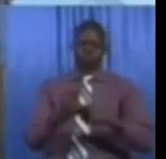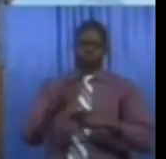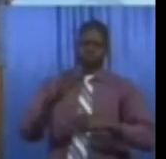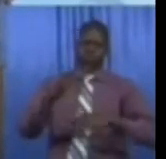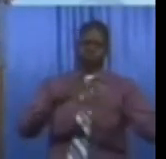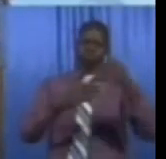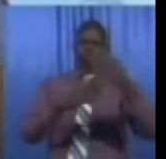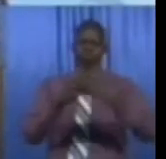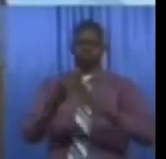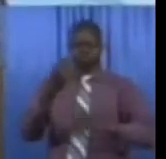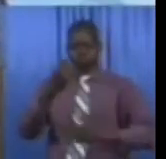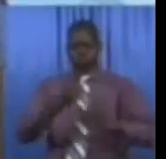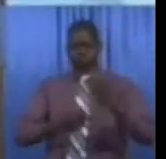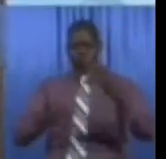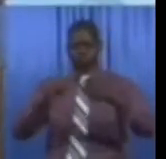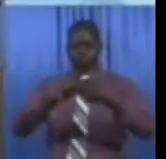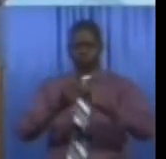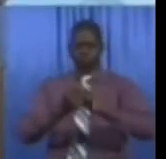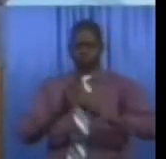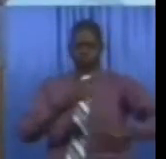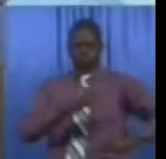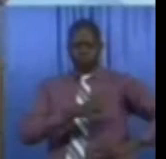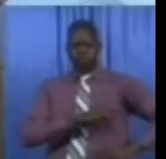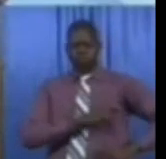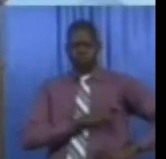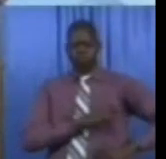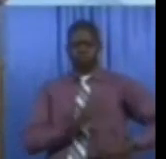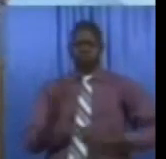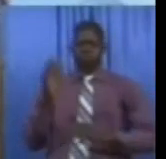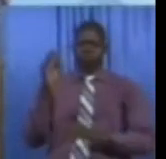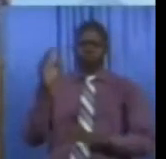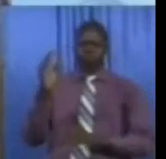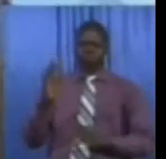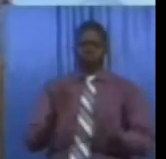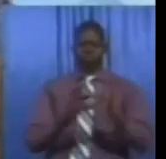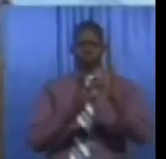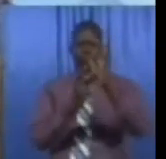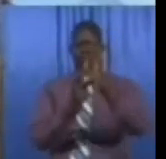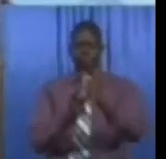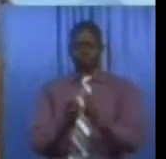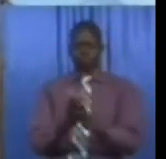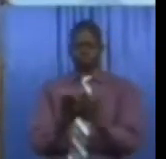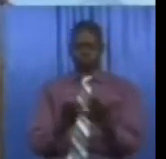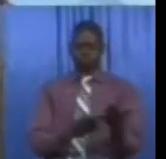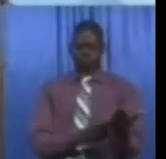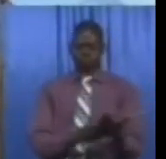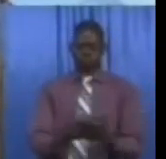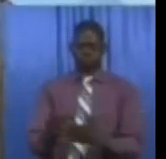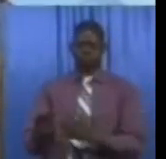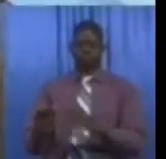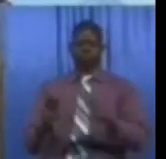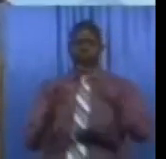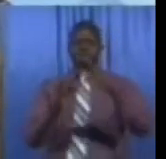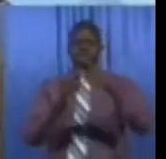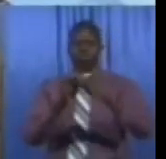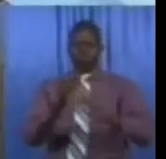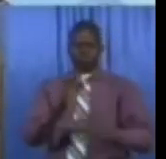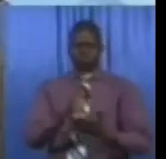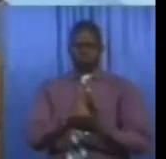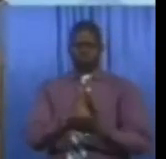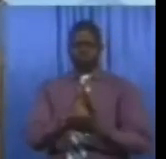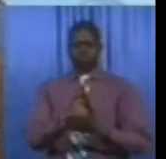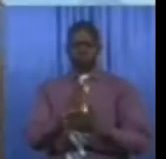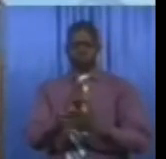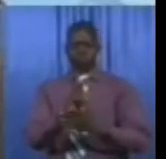quelques préjugés sur la gendarmerie. À la cérémonie de dédicace du roman Le Sacre d'un Djambar, Fousse Nikindo a